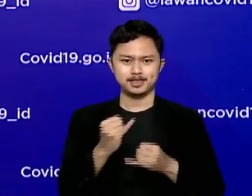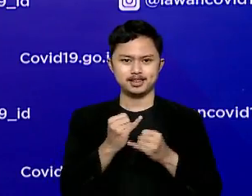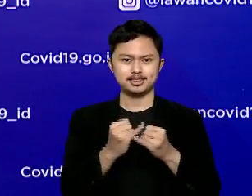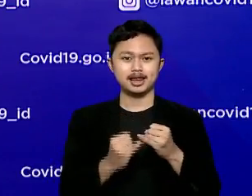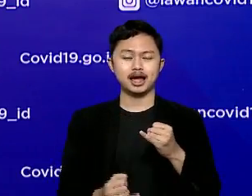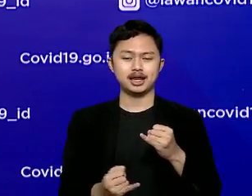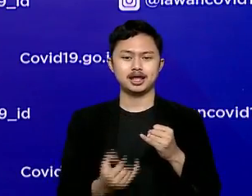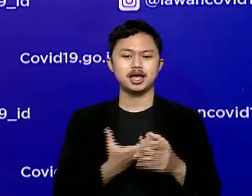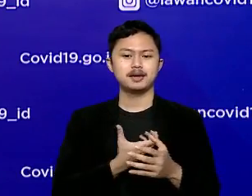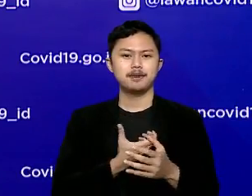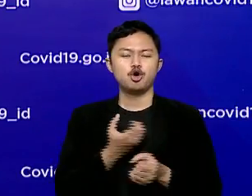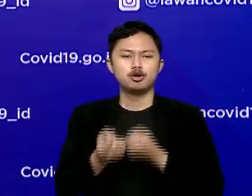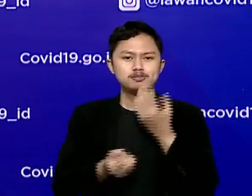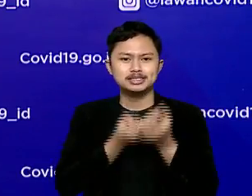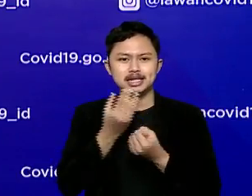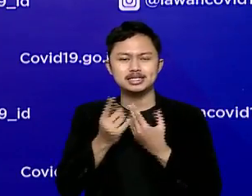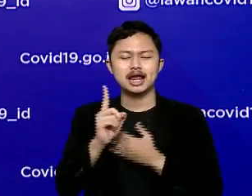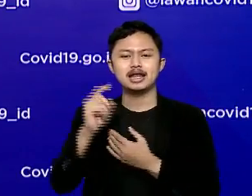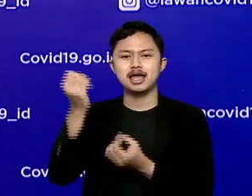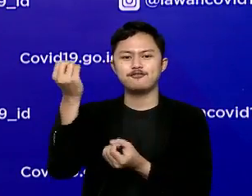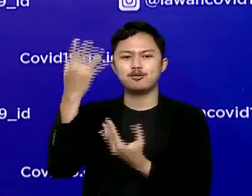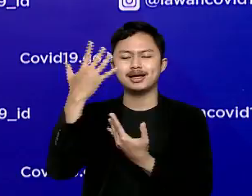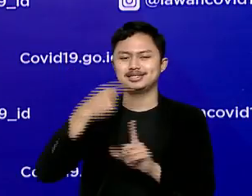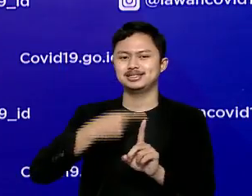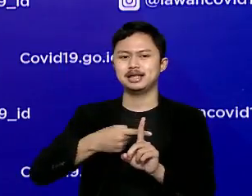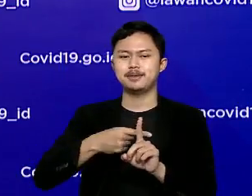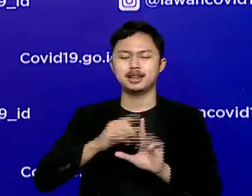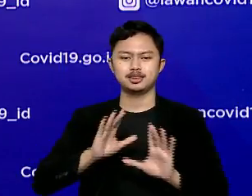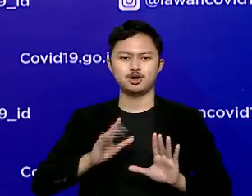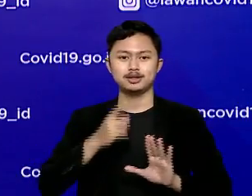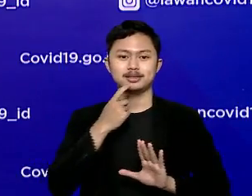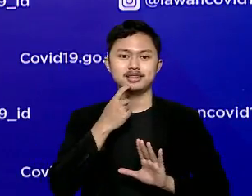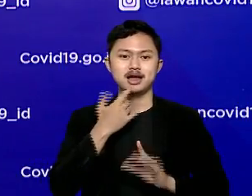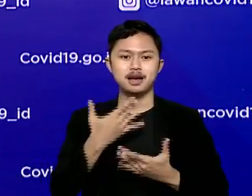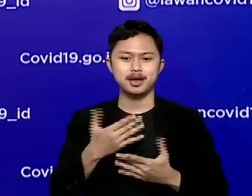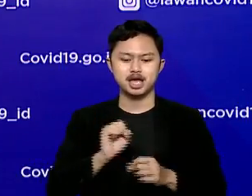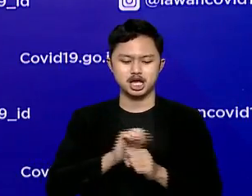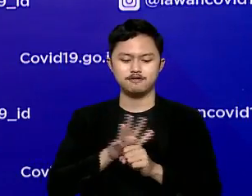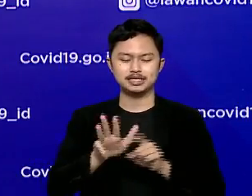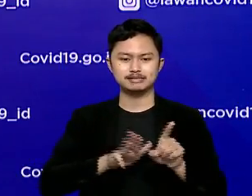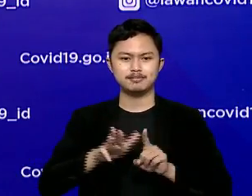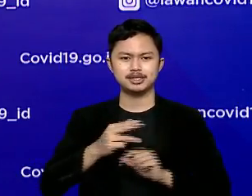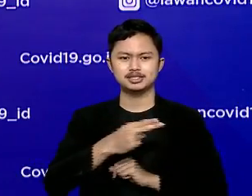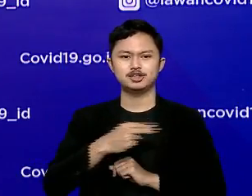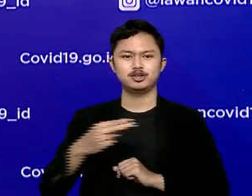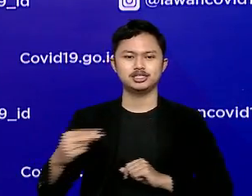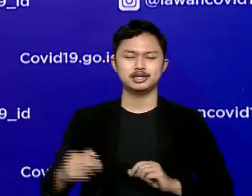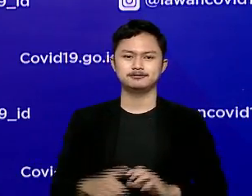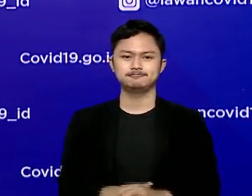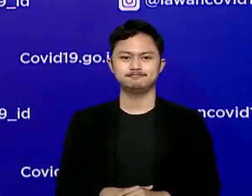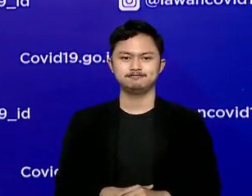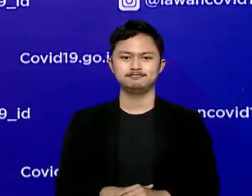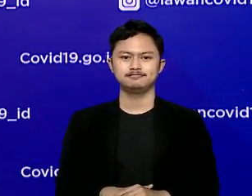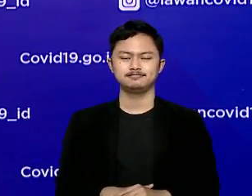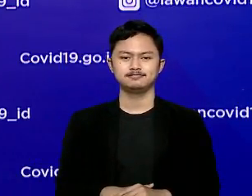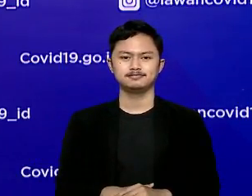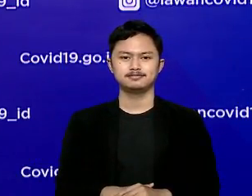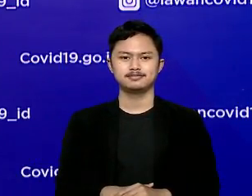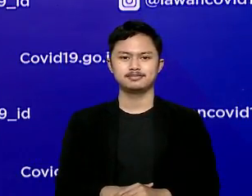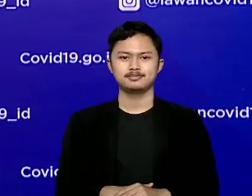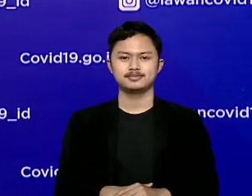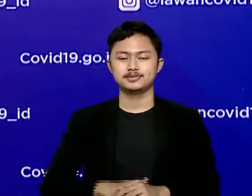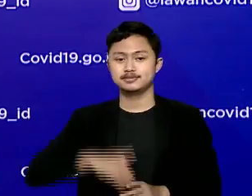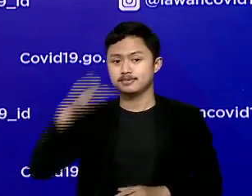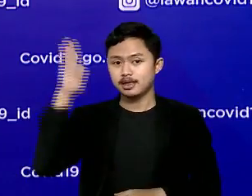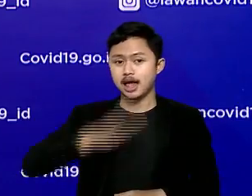Terakhir, saya akan menyampaikan beberapa informasi tambahan terkait penanganan COVID-19 di Indonesia. Di